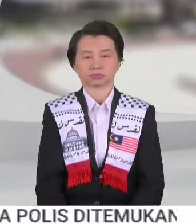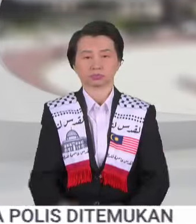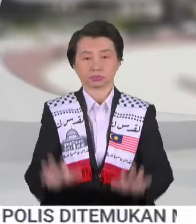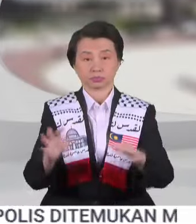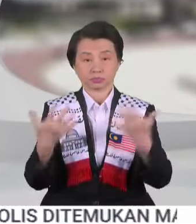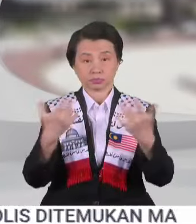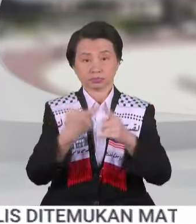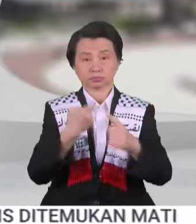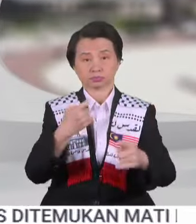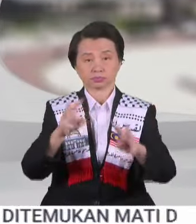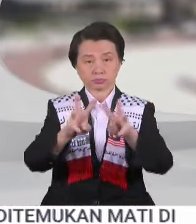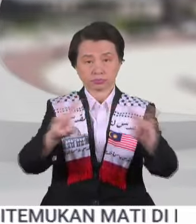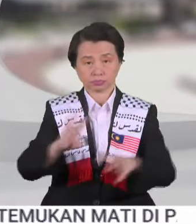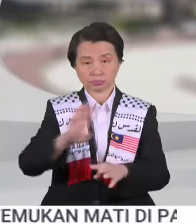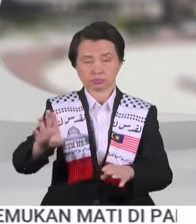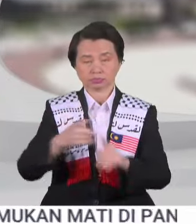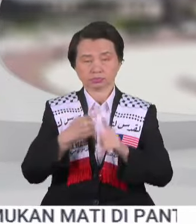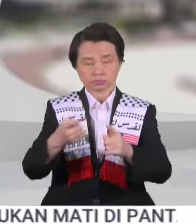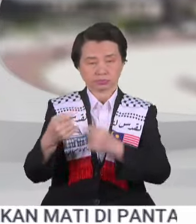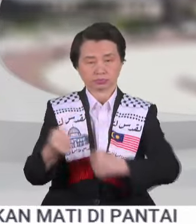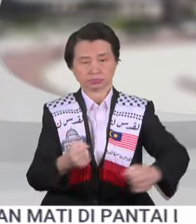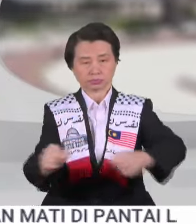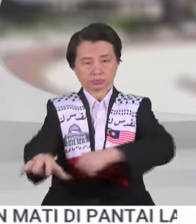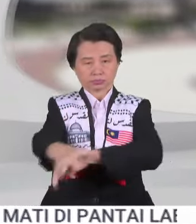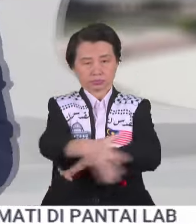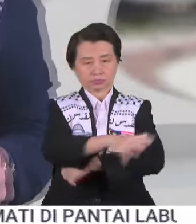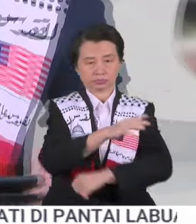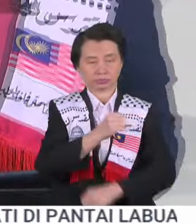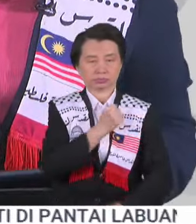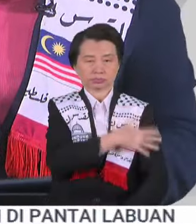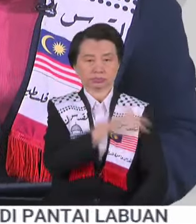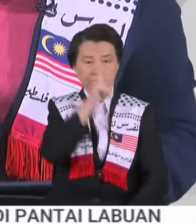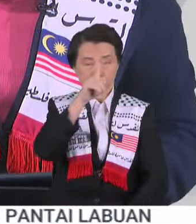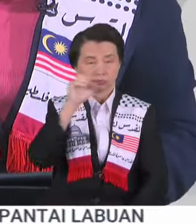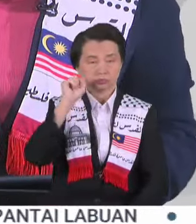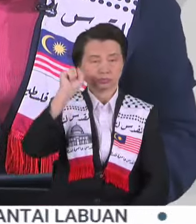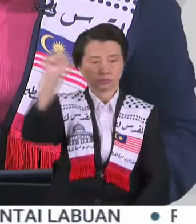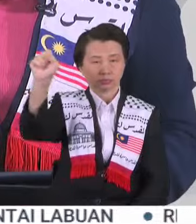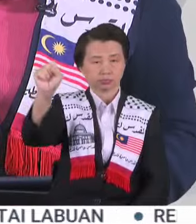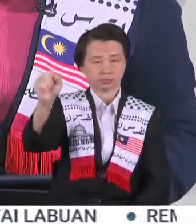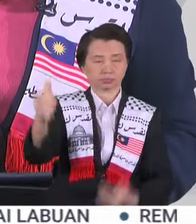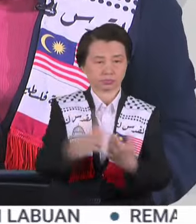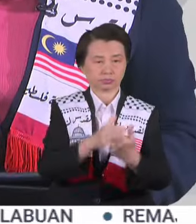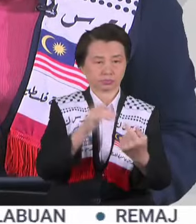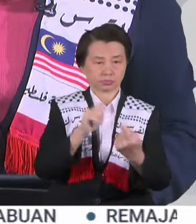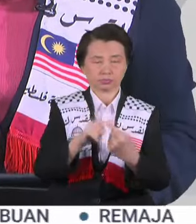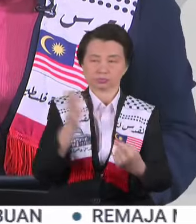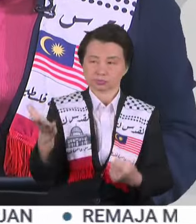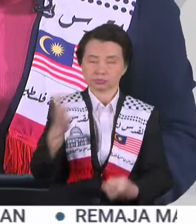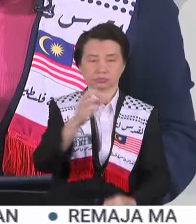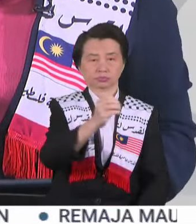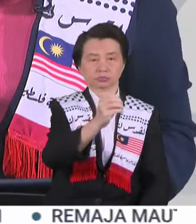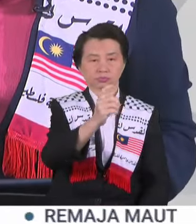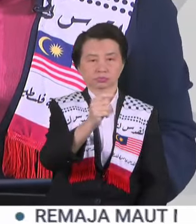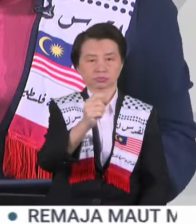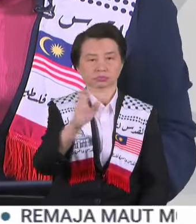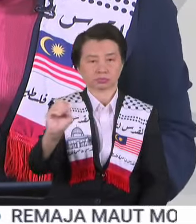Sekian dari wilayah barat dari Sungai ke Segara Palestin Pasti Merdeka. Kembali bersama Otto Othman untuk perkembangan